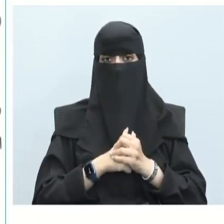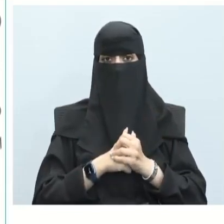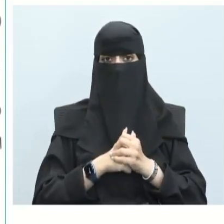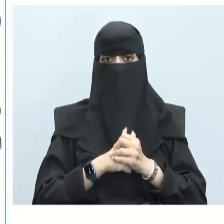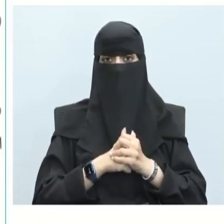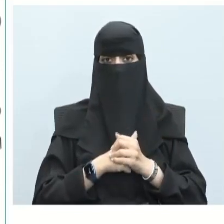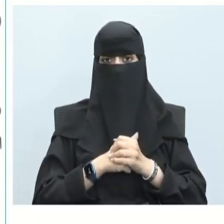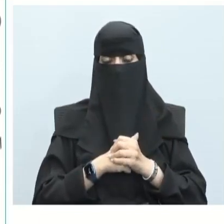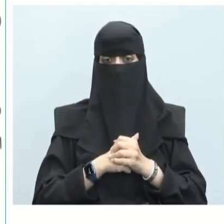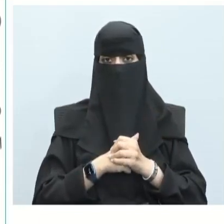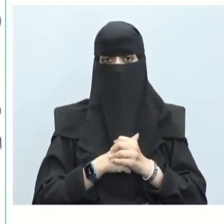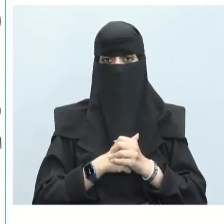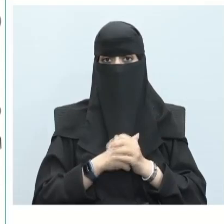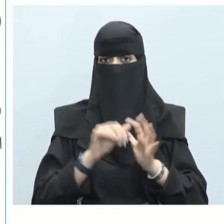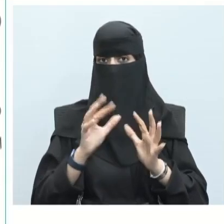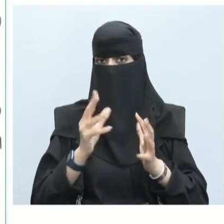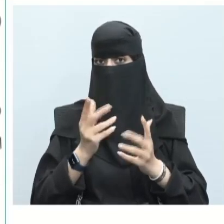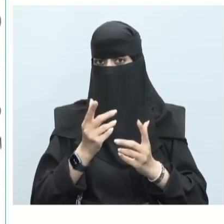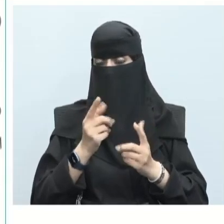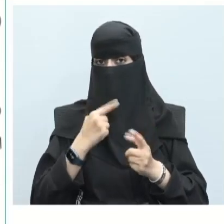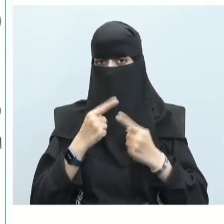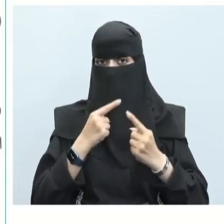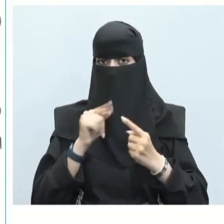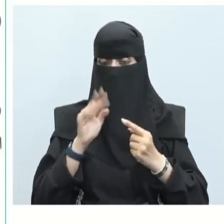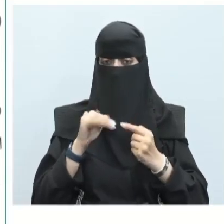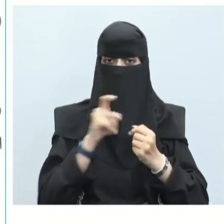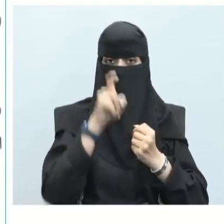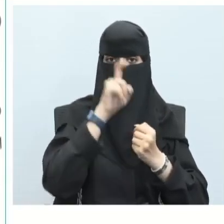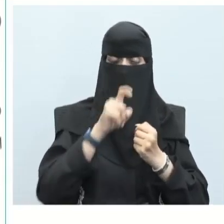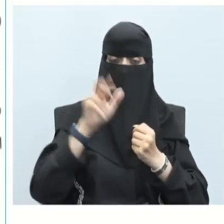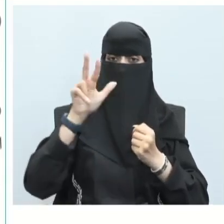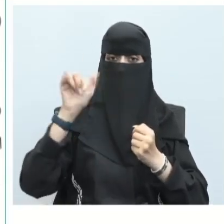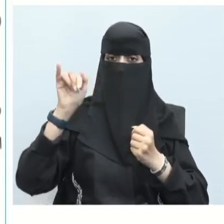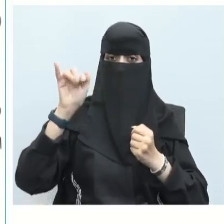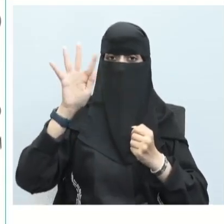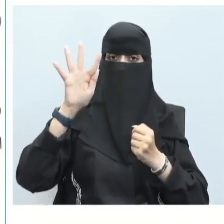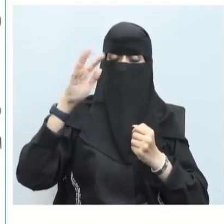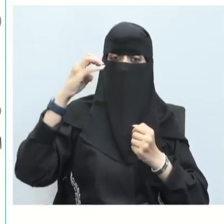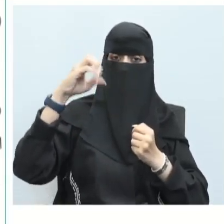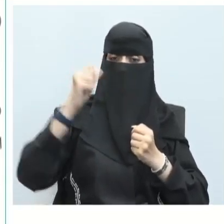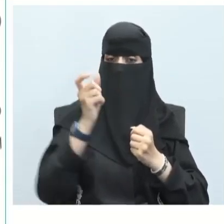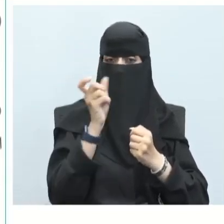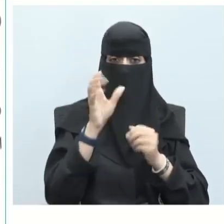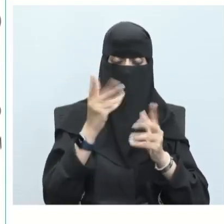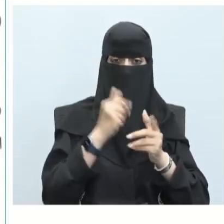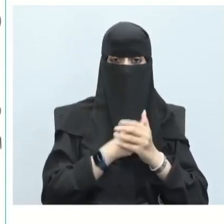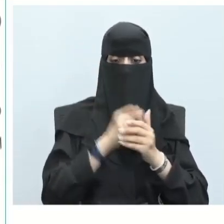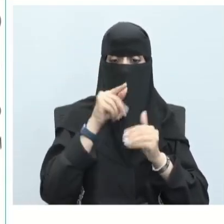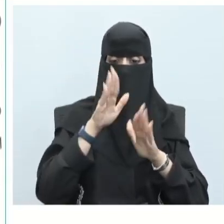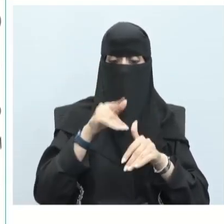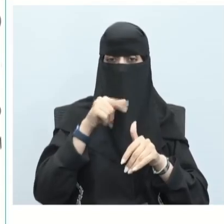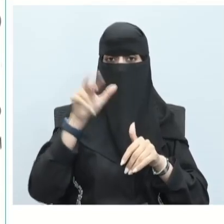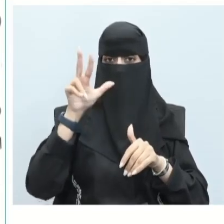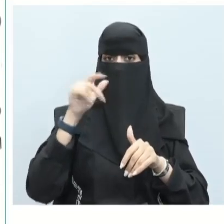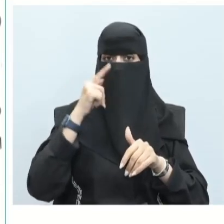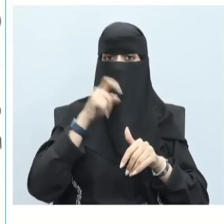ايضا من يقول انه السؤال المحون من يقول انه تسميم البئر طيب نقول هو